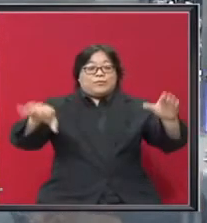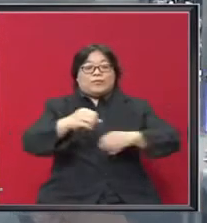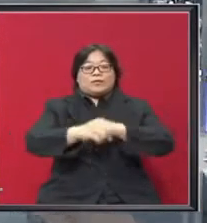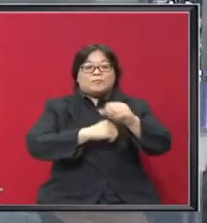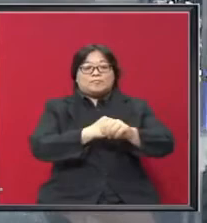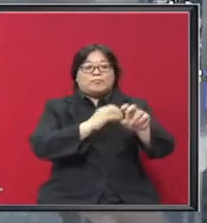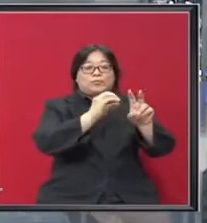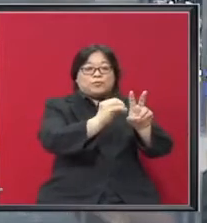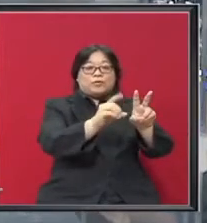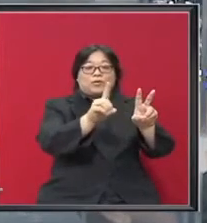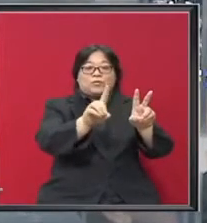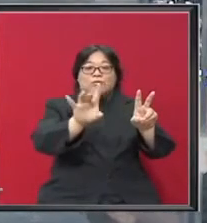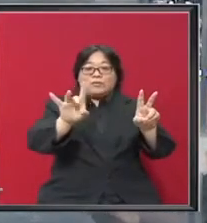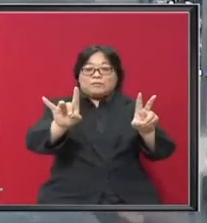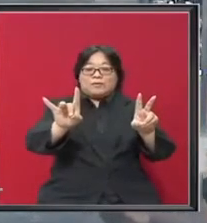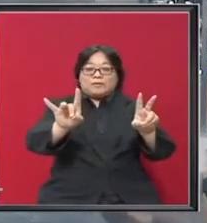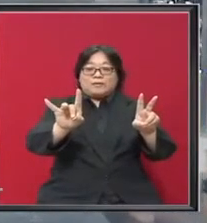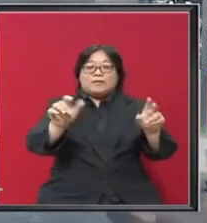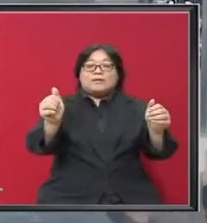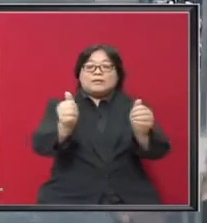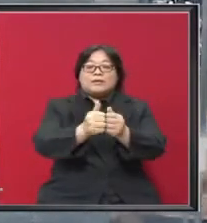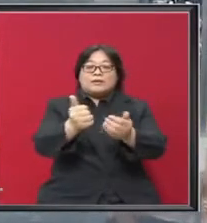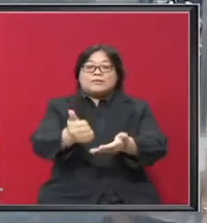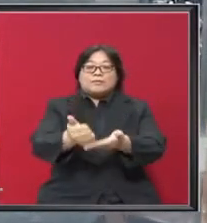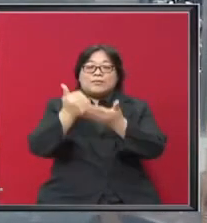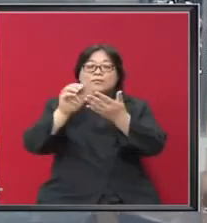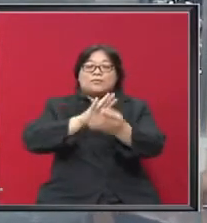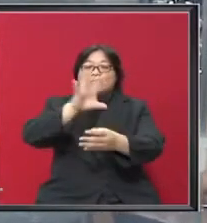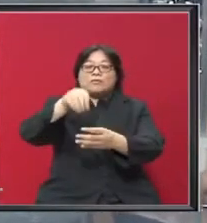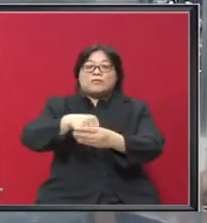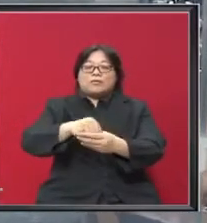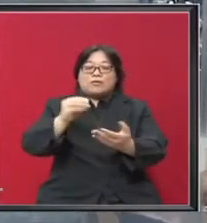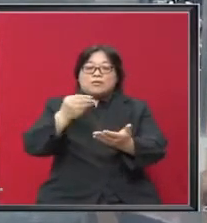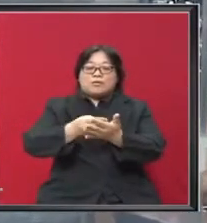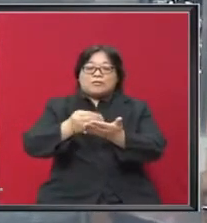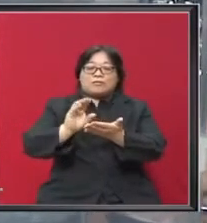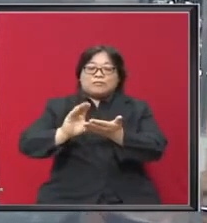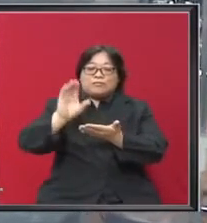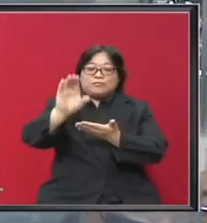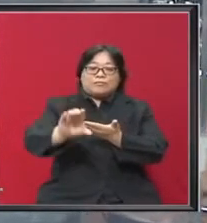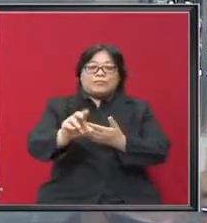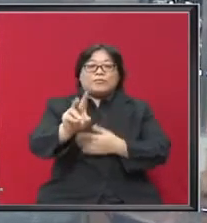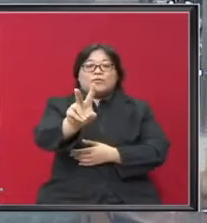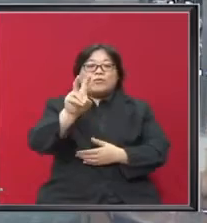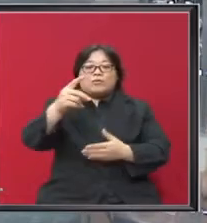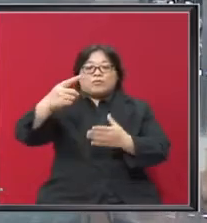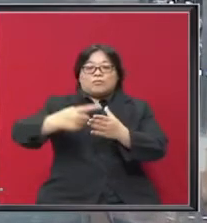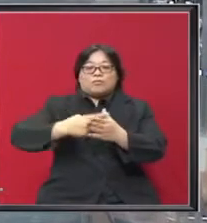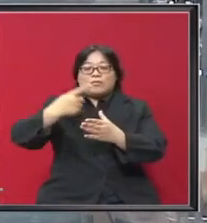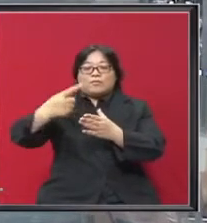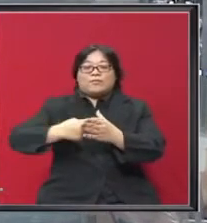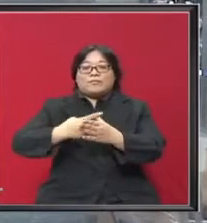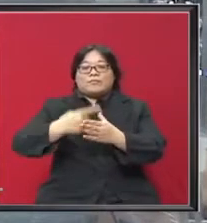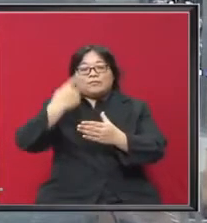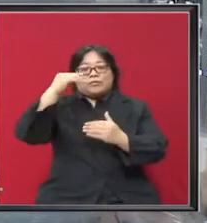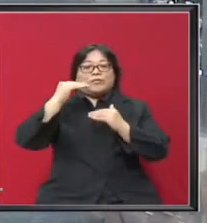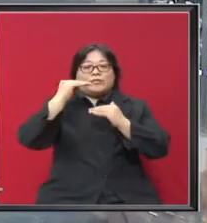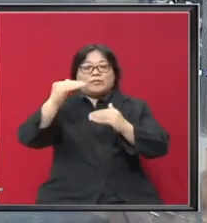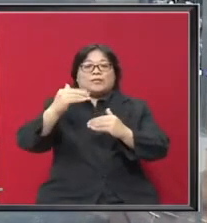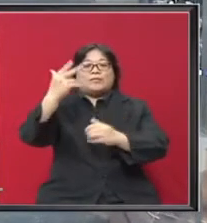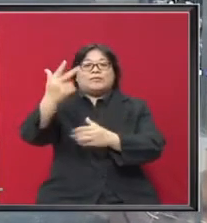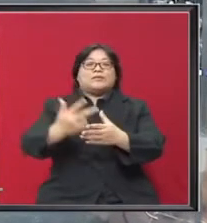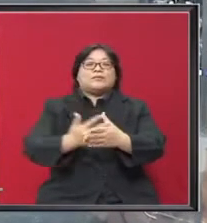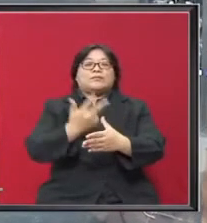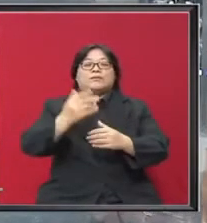tahun 2018 dengan bantuan meliputi Wan tunai sebanyak rm200 bulan bagi tempo